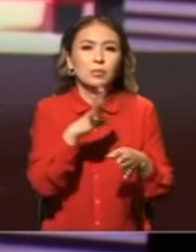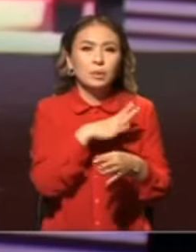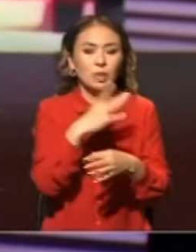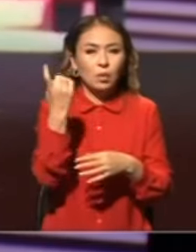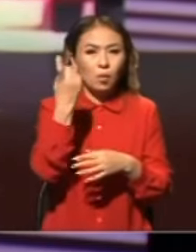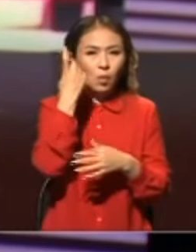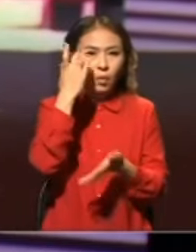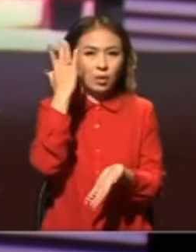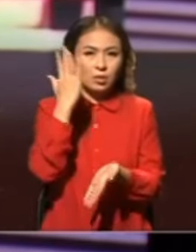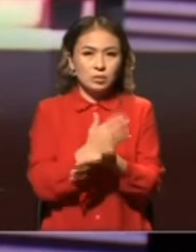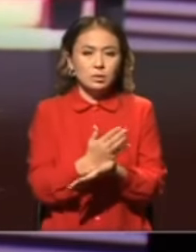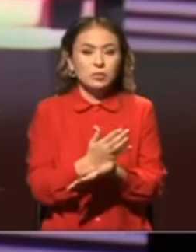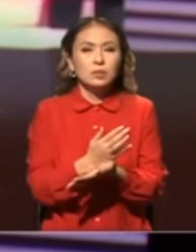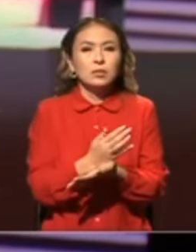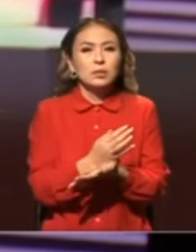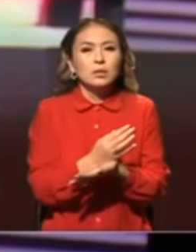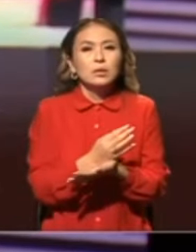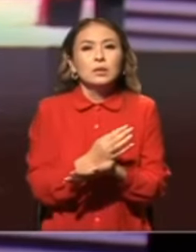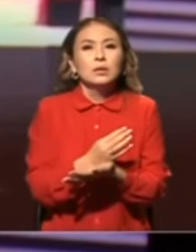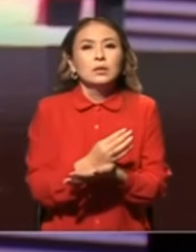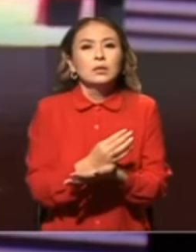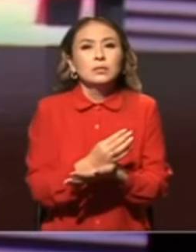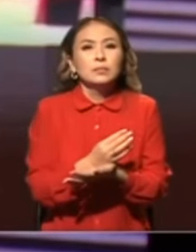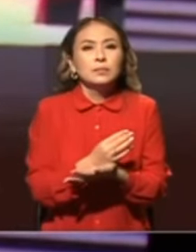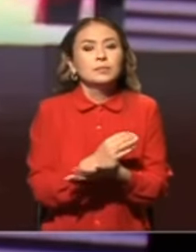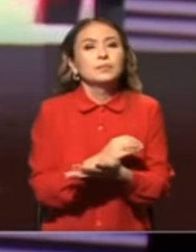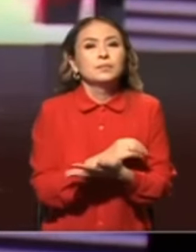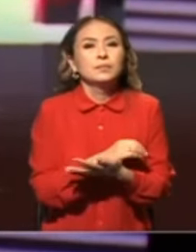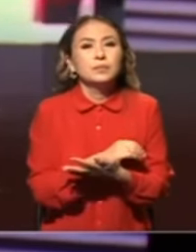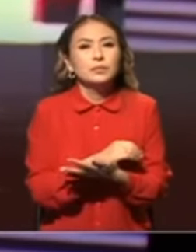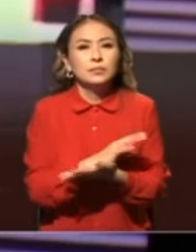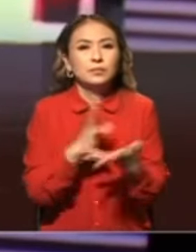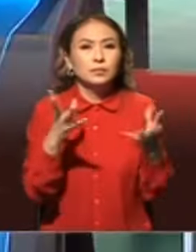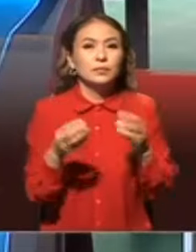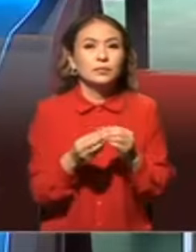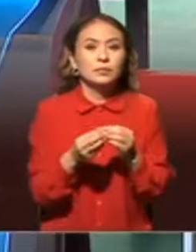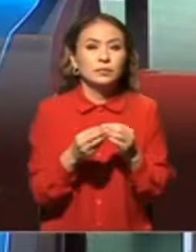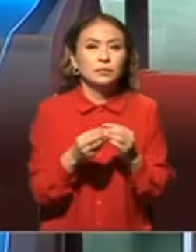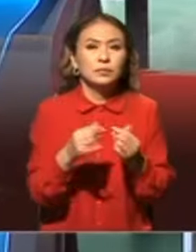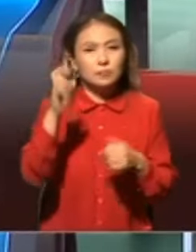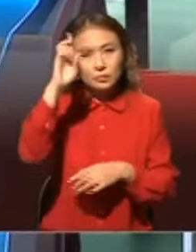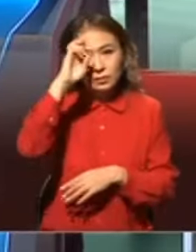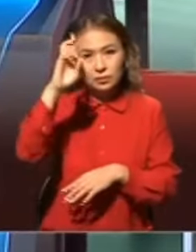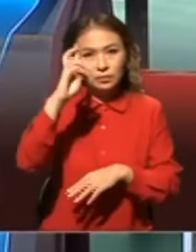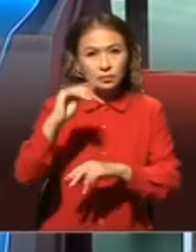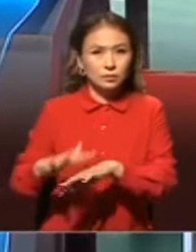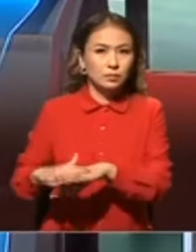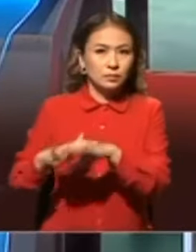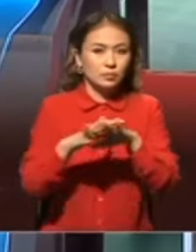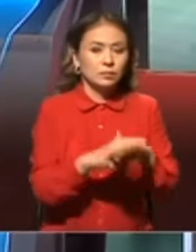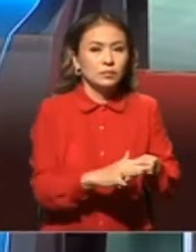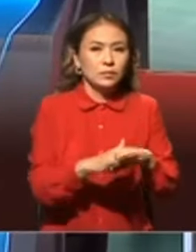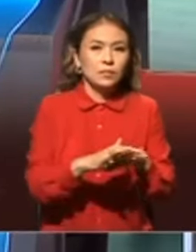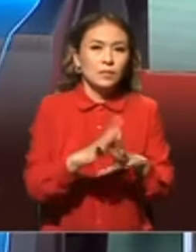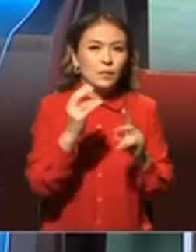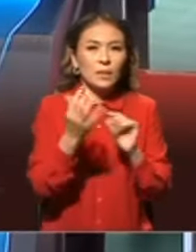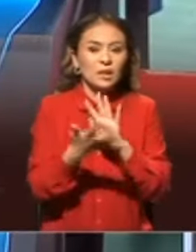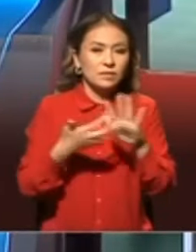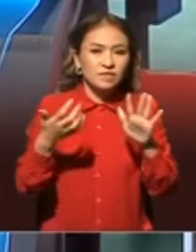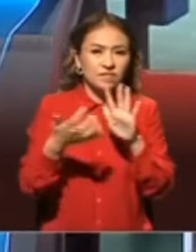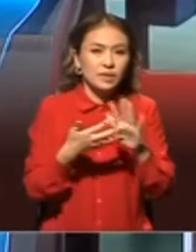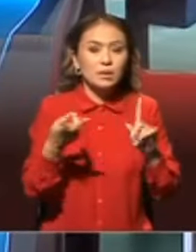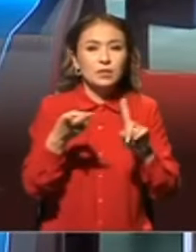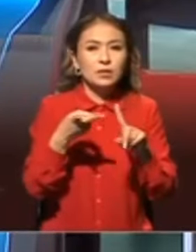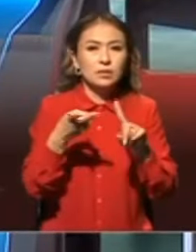бар. Үлкен ірі кәсіпкерлер бар, шаруа қожалықтар. Оның бәріне бұл субсидиялар мемлекеттің қаражаты көмек ретінде жетпейді. Бұл